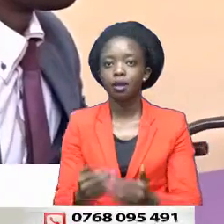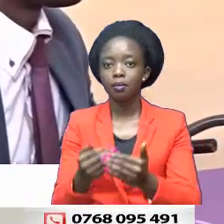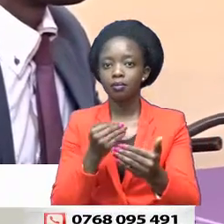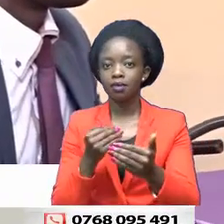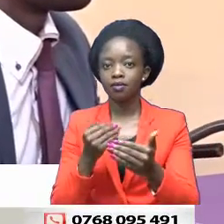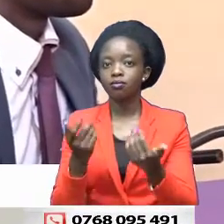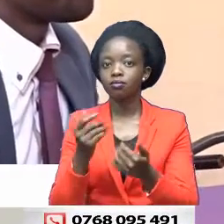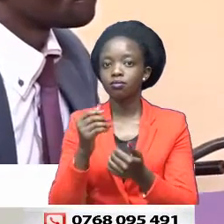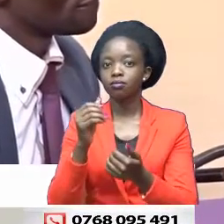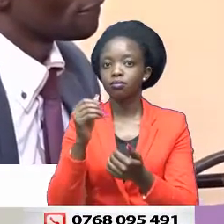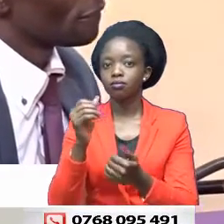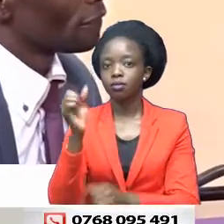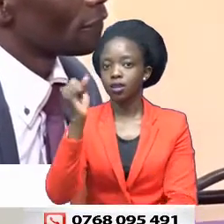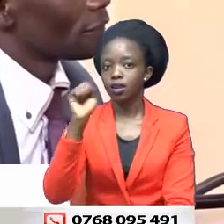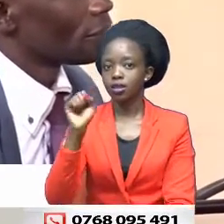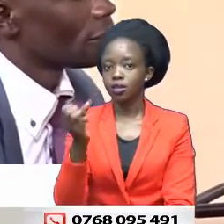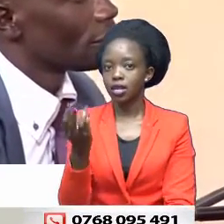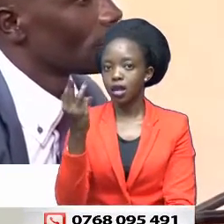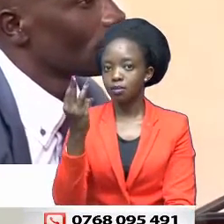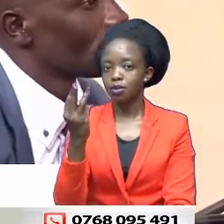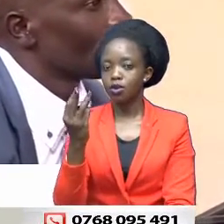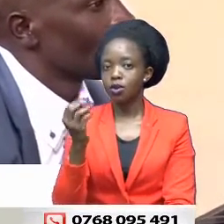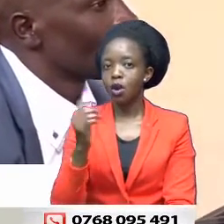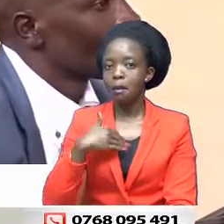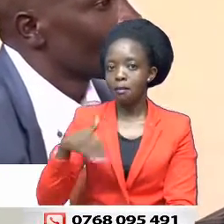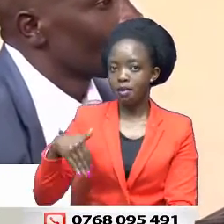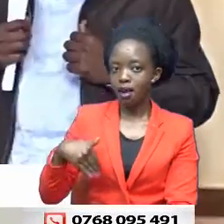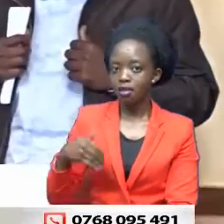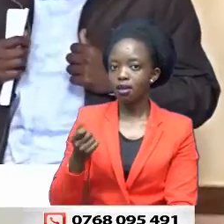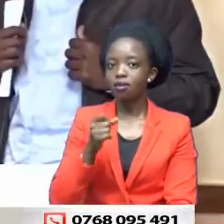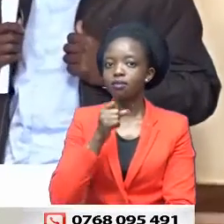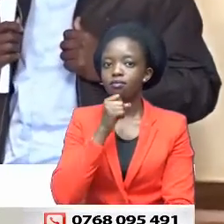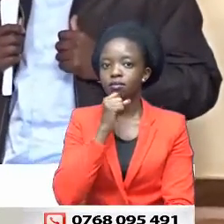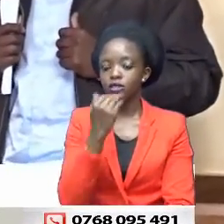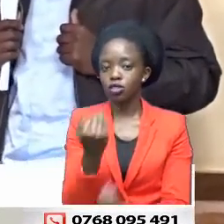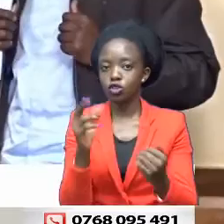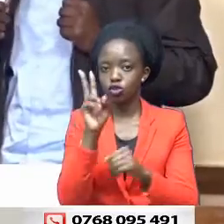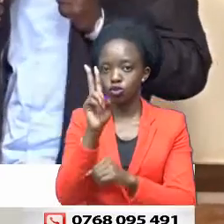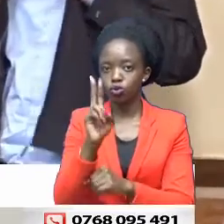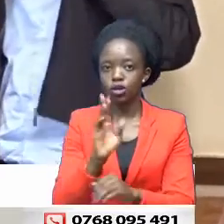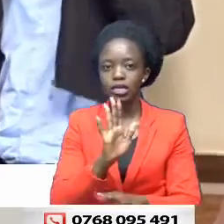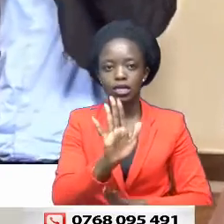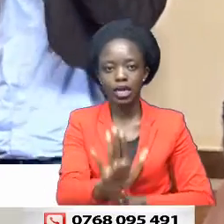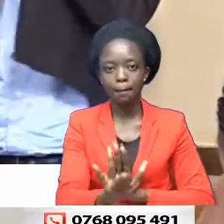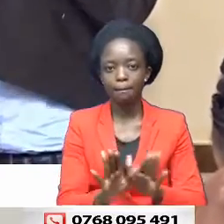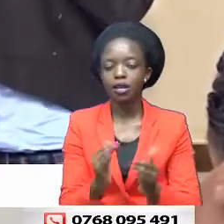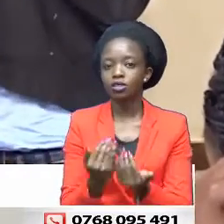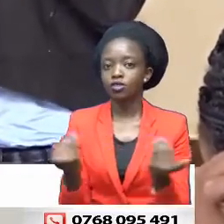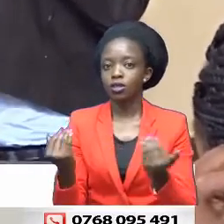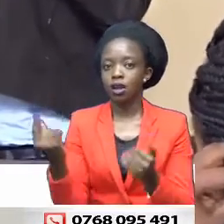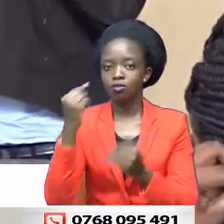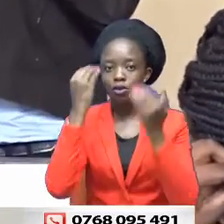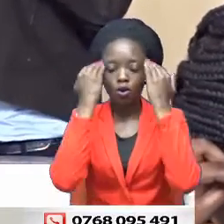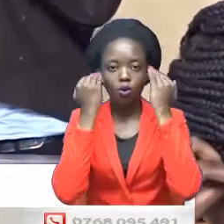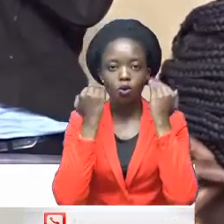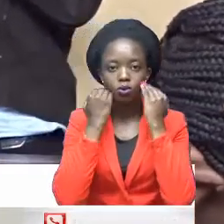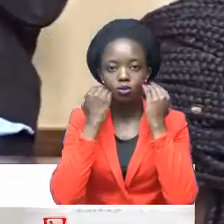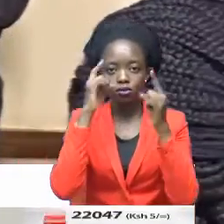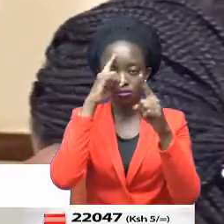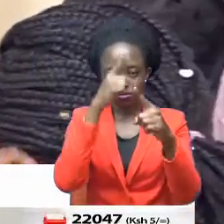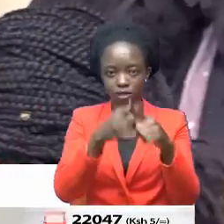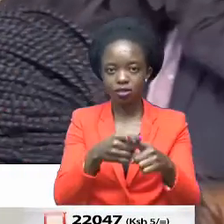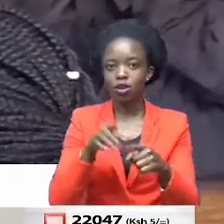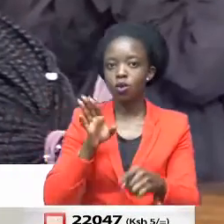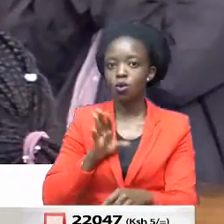Timu SW Kidongori, wawili ambao ni ndugu wa mzee na wanao wawili wa kambo wamefikishwa mahakamani kwa tuhuma za kumshambulia mjane